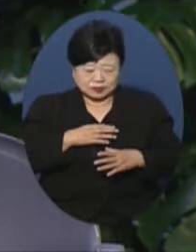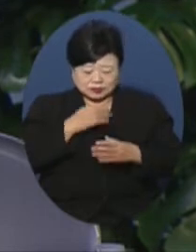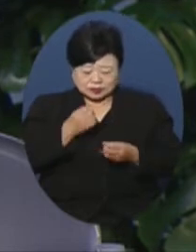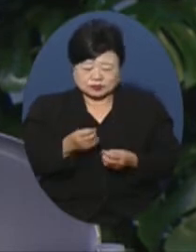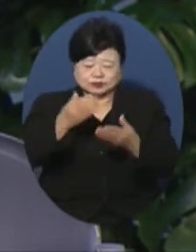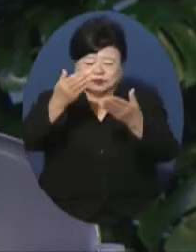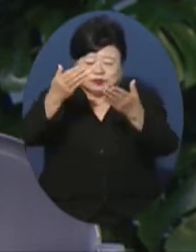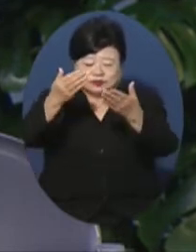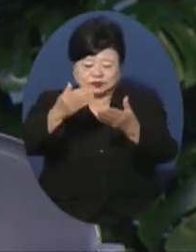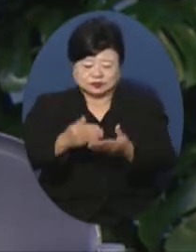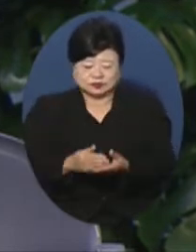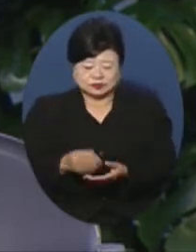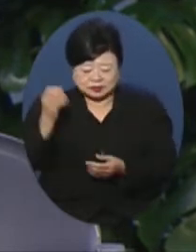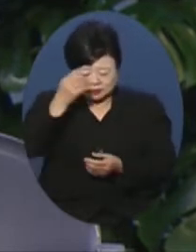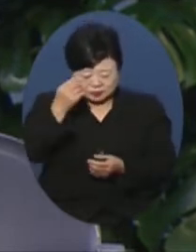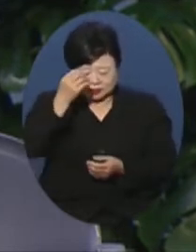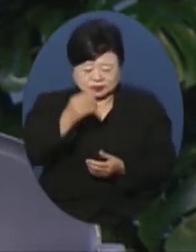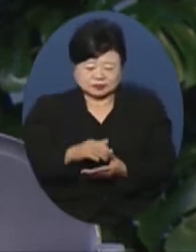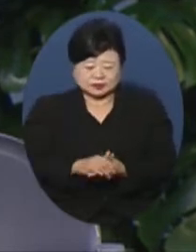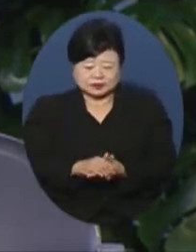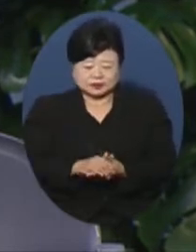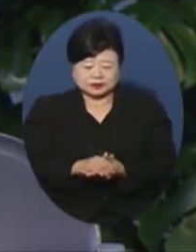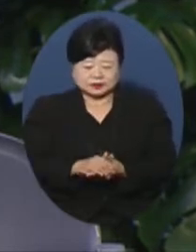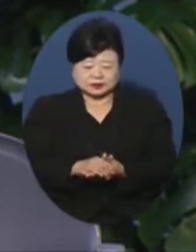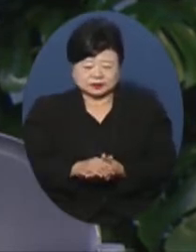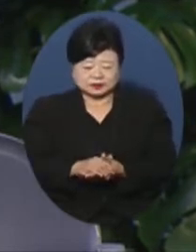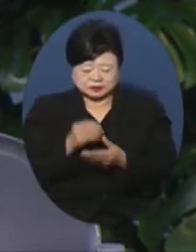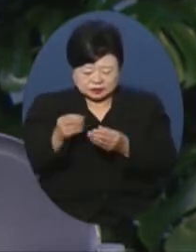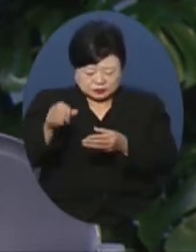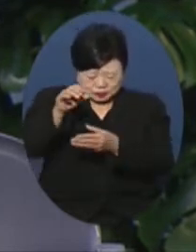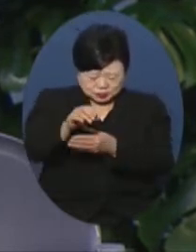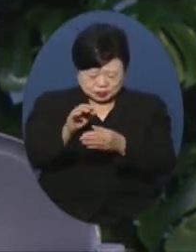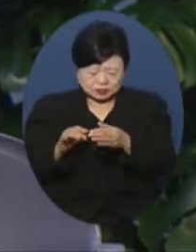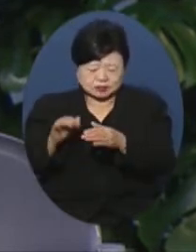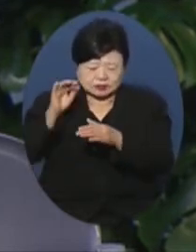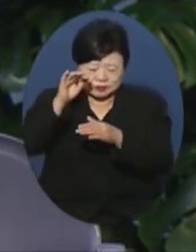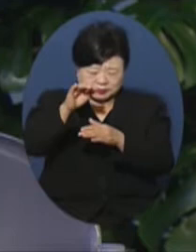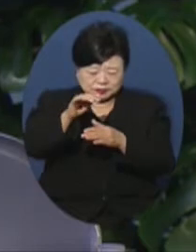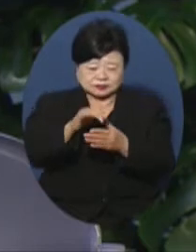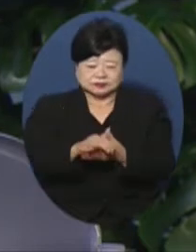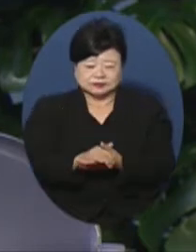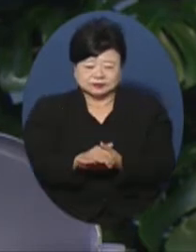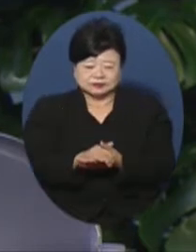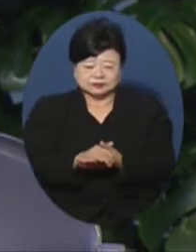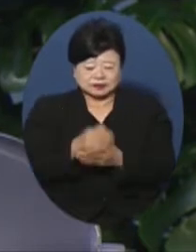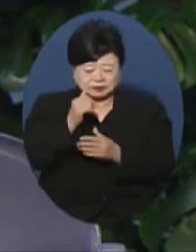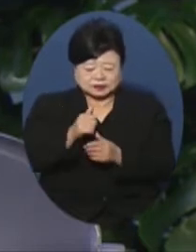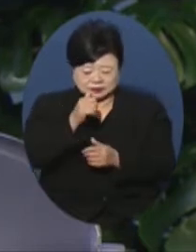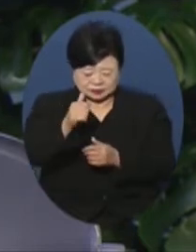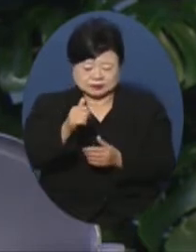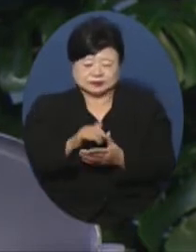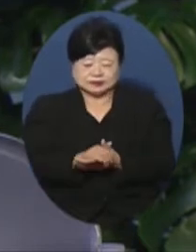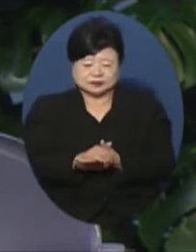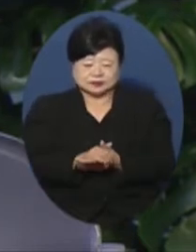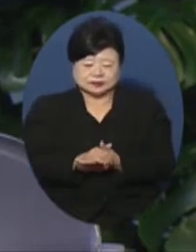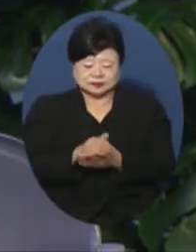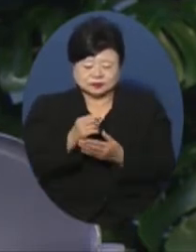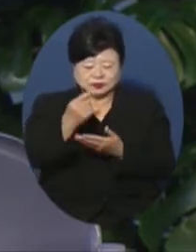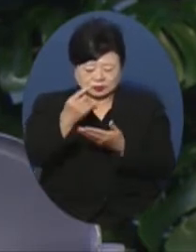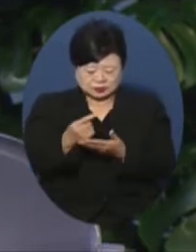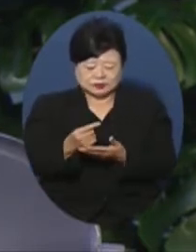놀라우신 축복과 성령님이 기름지음이 넘친 아버지 하나님